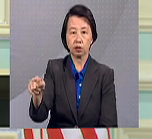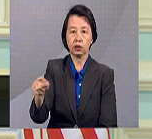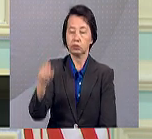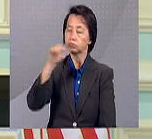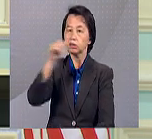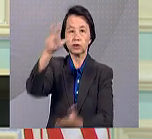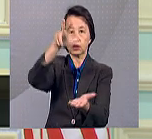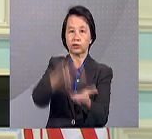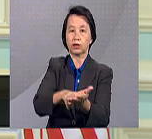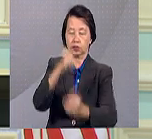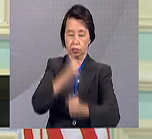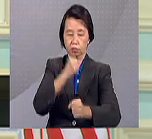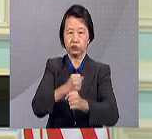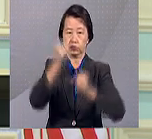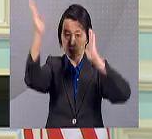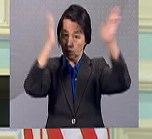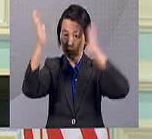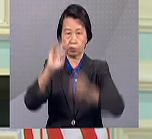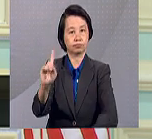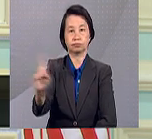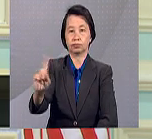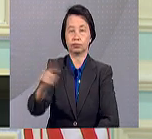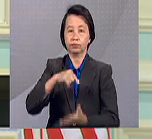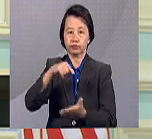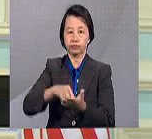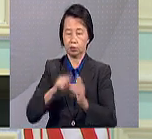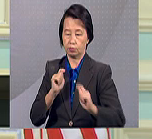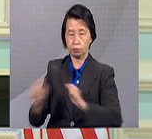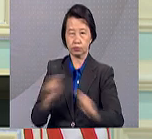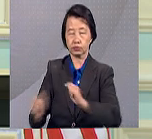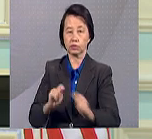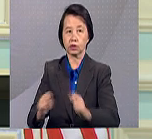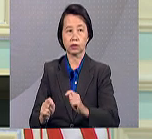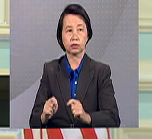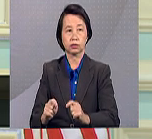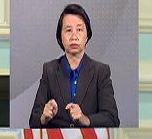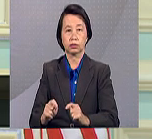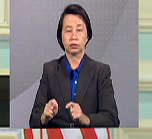tidak sah bekerja di negara kita. Jadi ini adalah